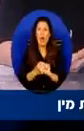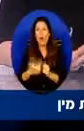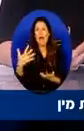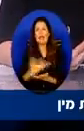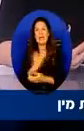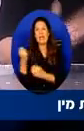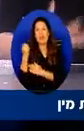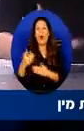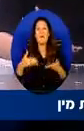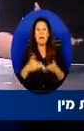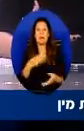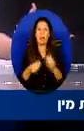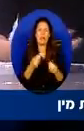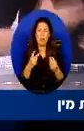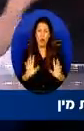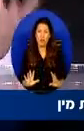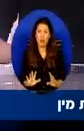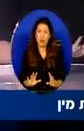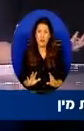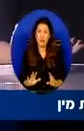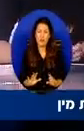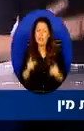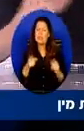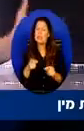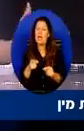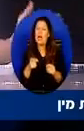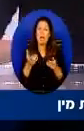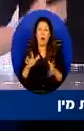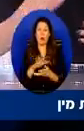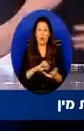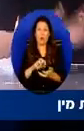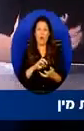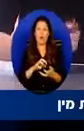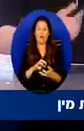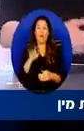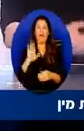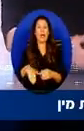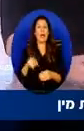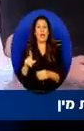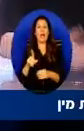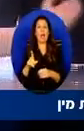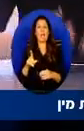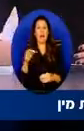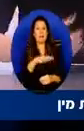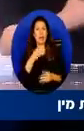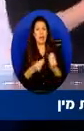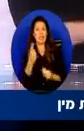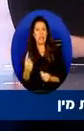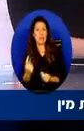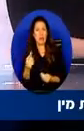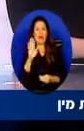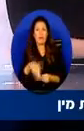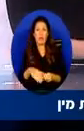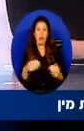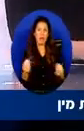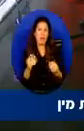חשוב. כך או כך, זה מאוד מורכב. זה מאוד מורכב גם בדינמיקה של הפגיעה המינית עצמה, ובטח ובטח מה שקורה אחר